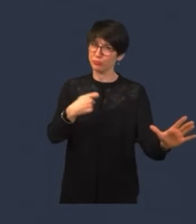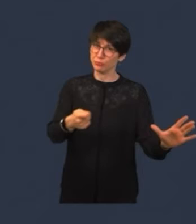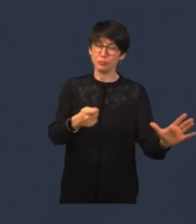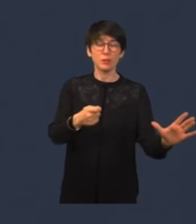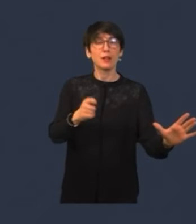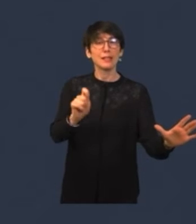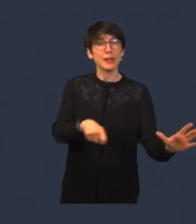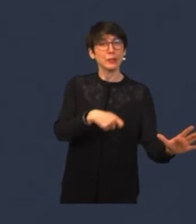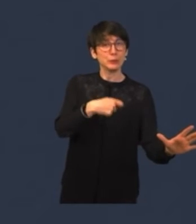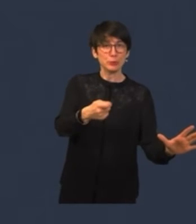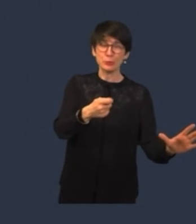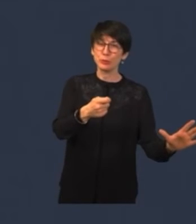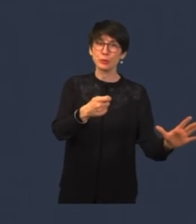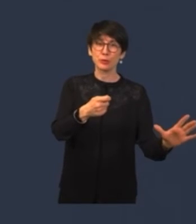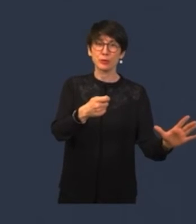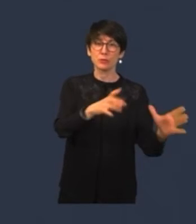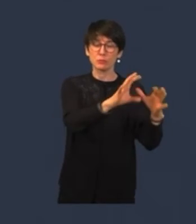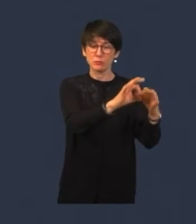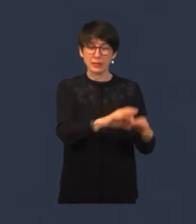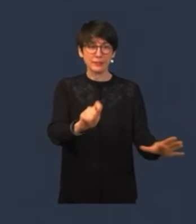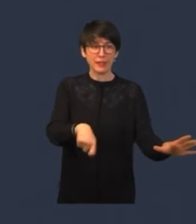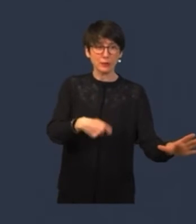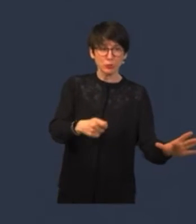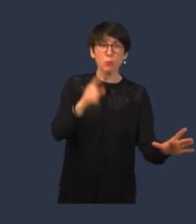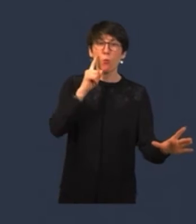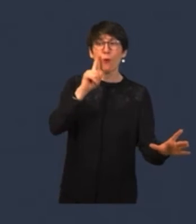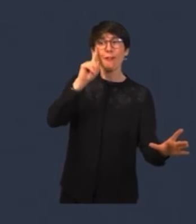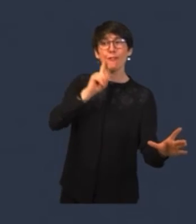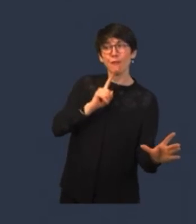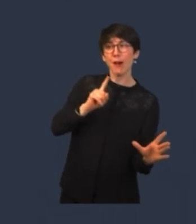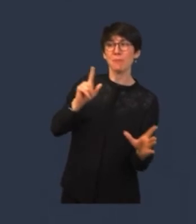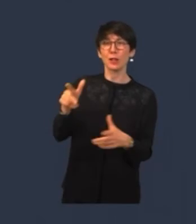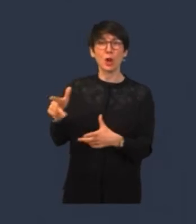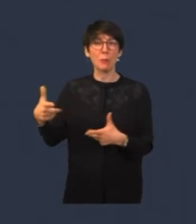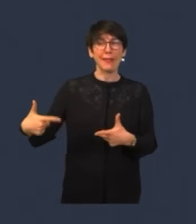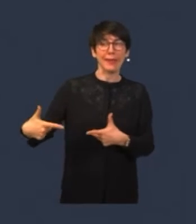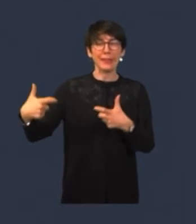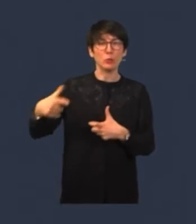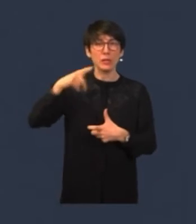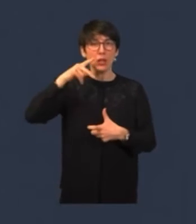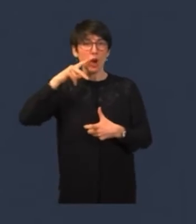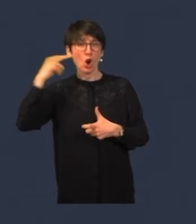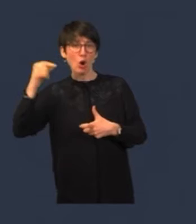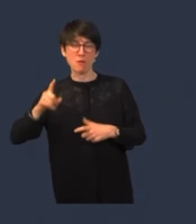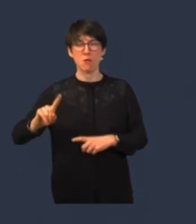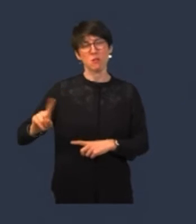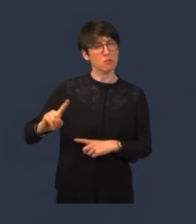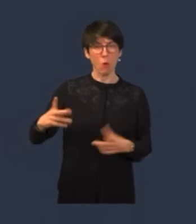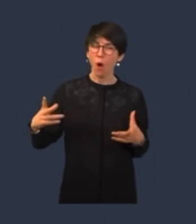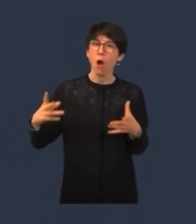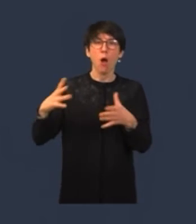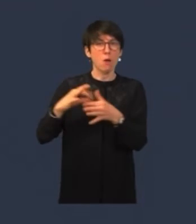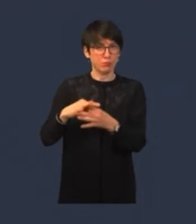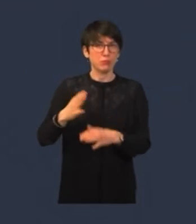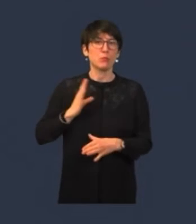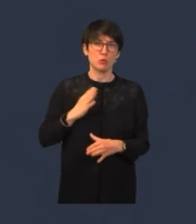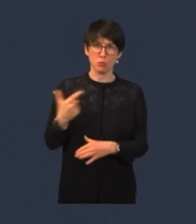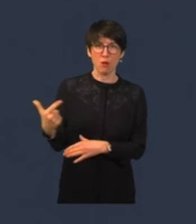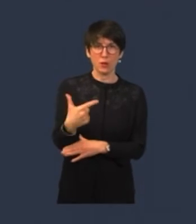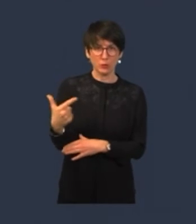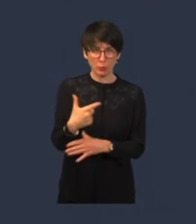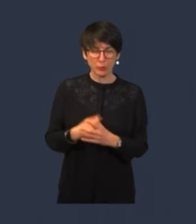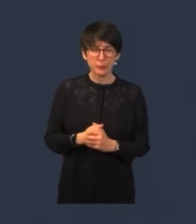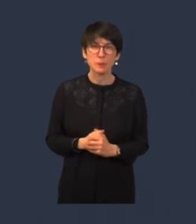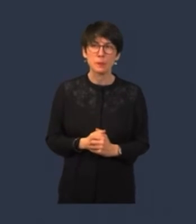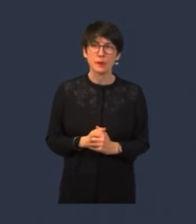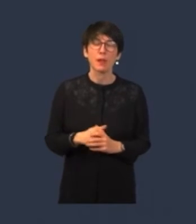est l'avenir de l'homme et non pas son ennemi. Je vomis ces idéologues qui ont placé les deux sexes dos